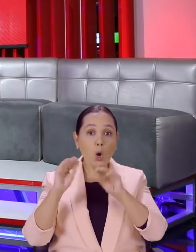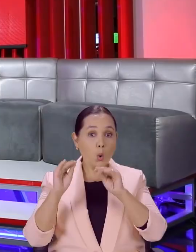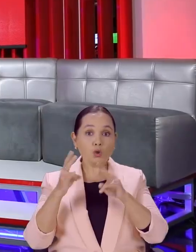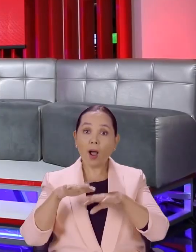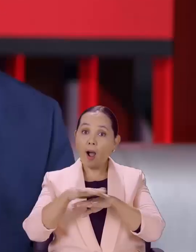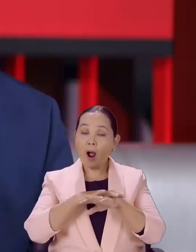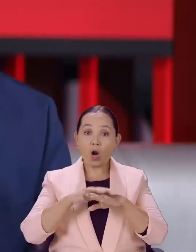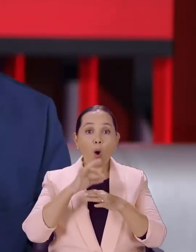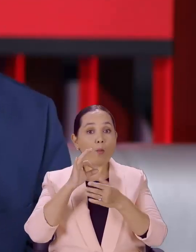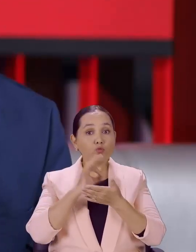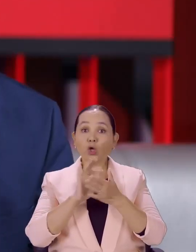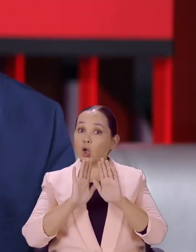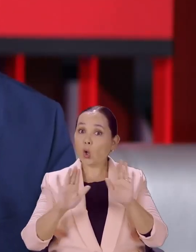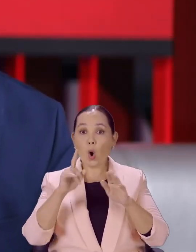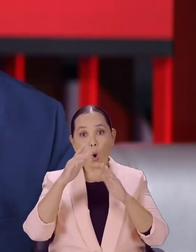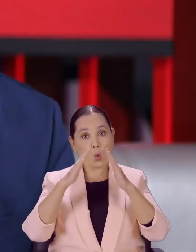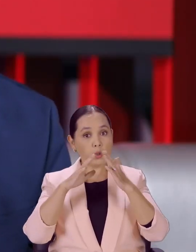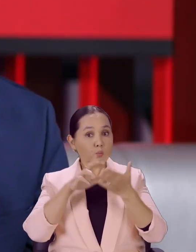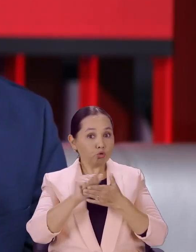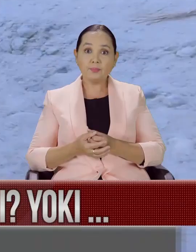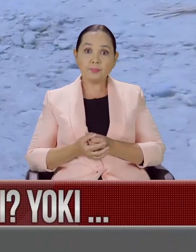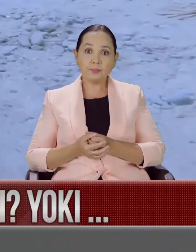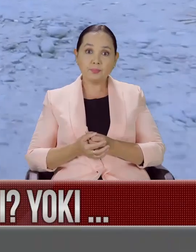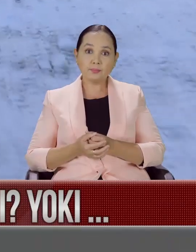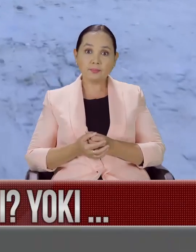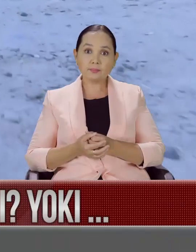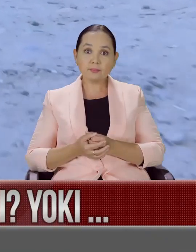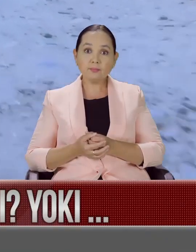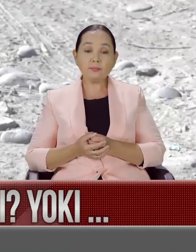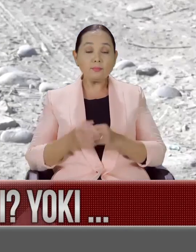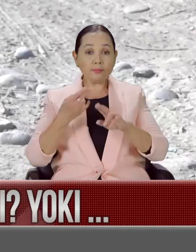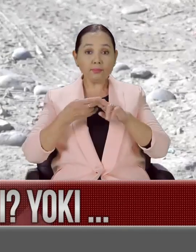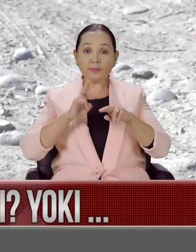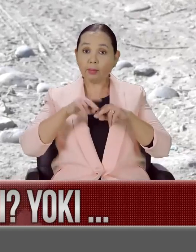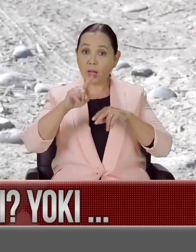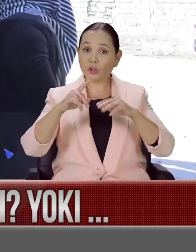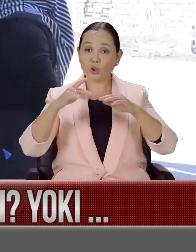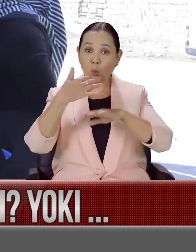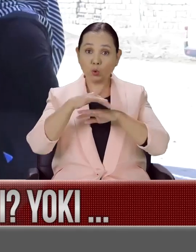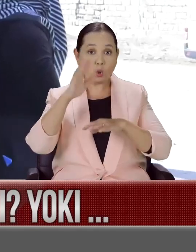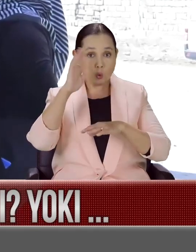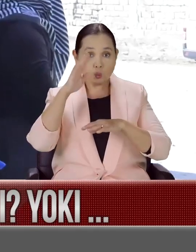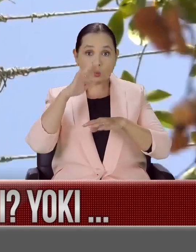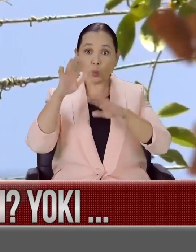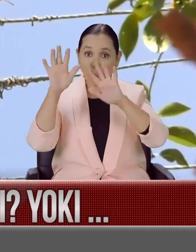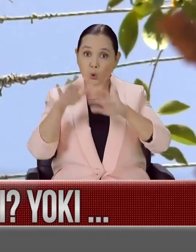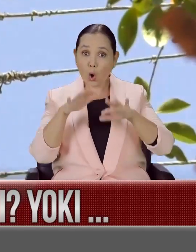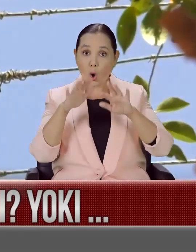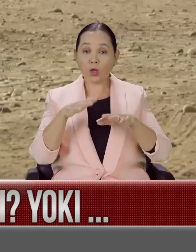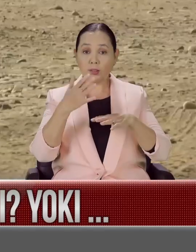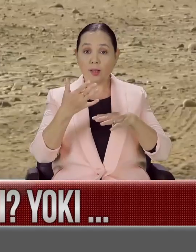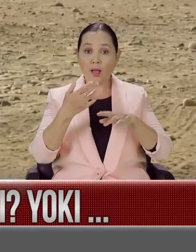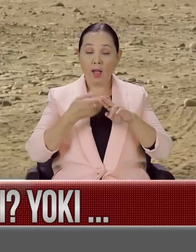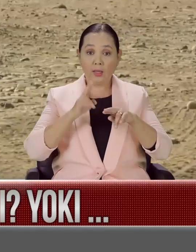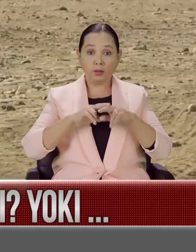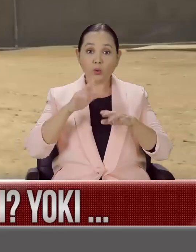desa, aholi vakillari mutasaddi yo'q, uyni buzish kerak deyapti. Mashin ko'chaga suv baribir, yomg'ir yog'di, deputat ishlamaydi. Tarmoqlar yetib